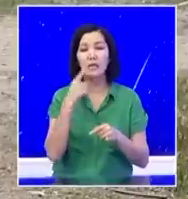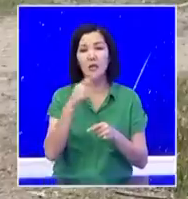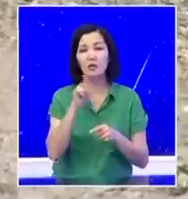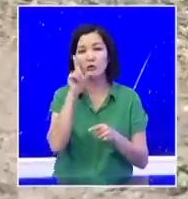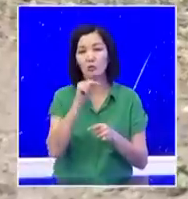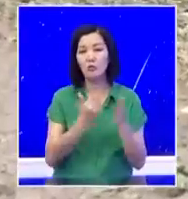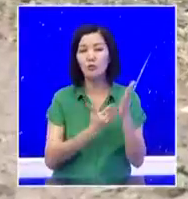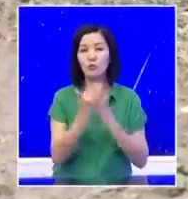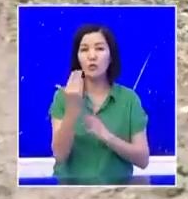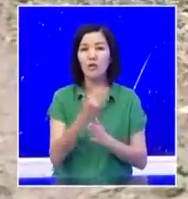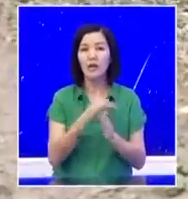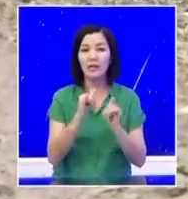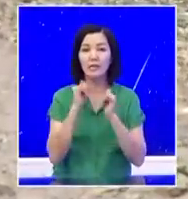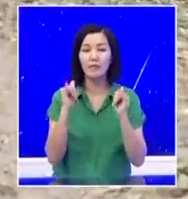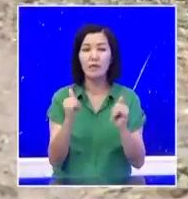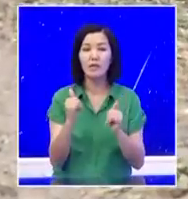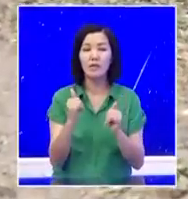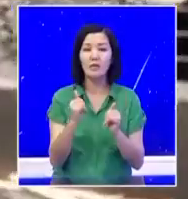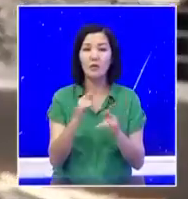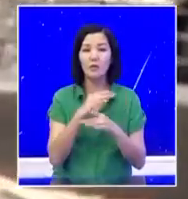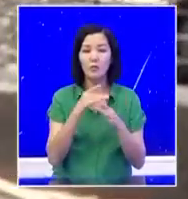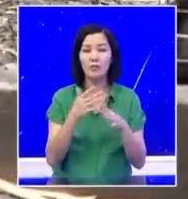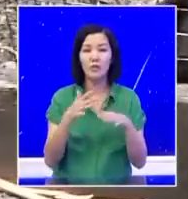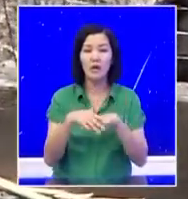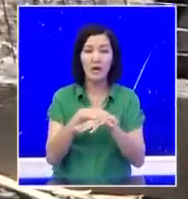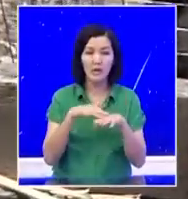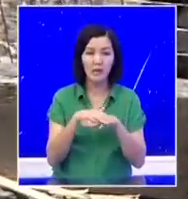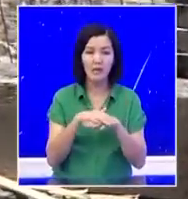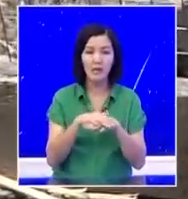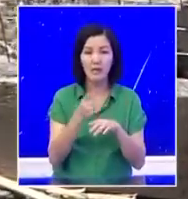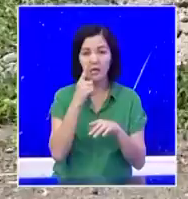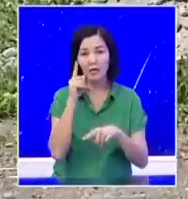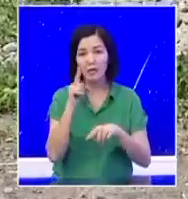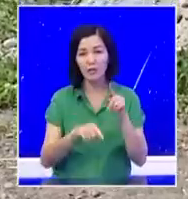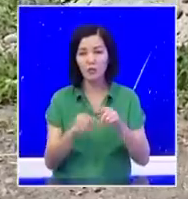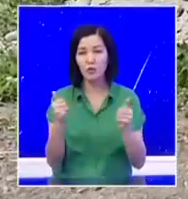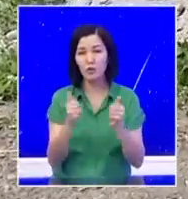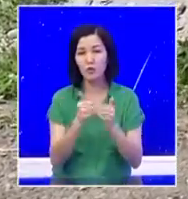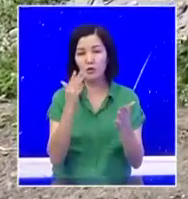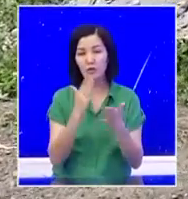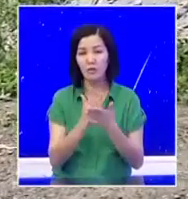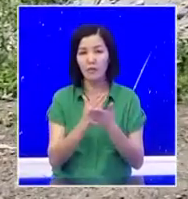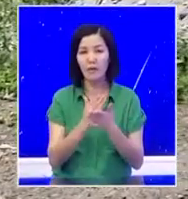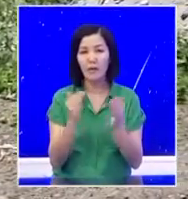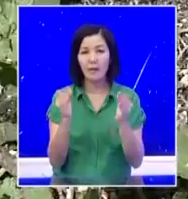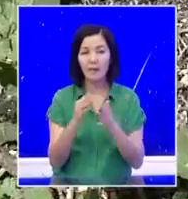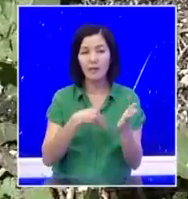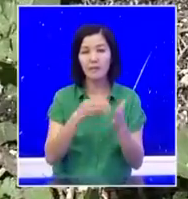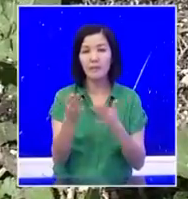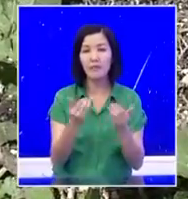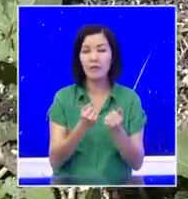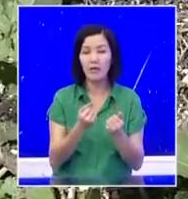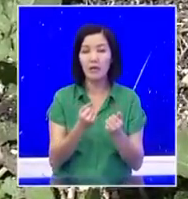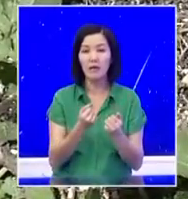деген сұраныс артып келеді. Тұтынушылардың дені аудан тұрғындары, жақын туыстары, көршілері де бар. Олар балапандарды сатып алғанына